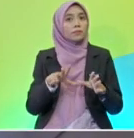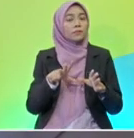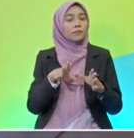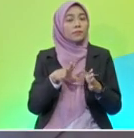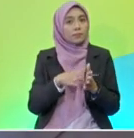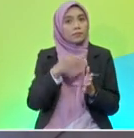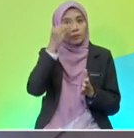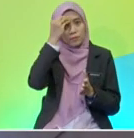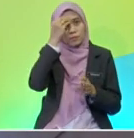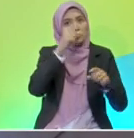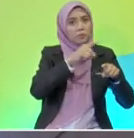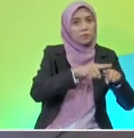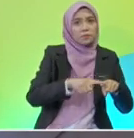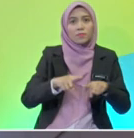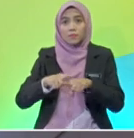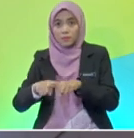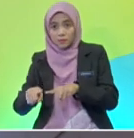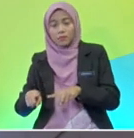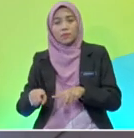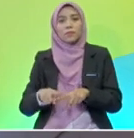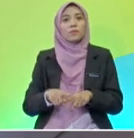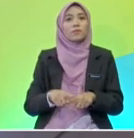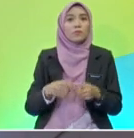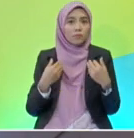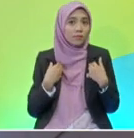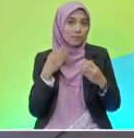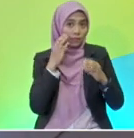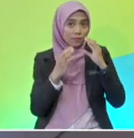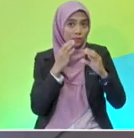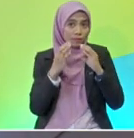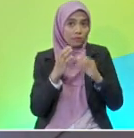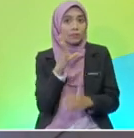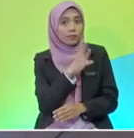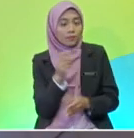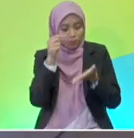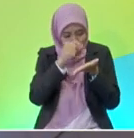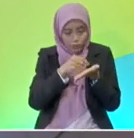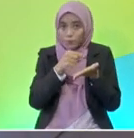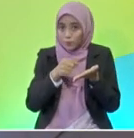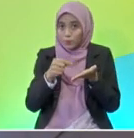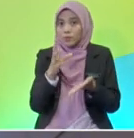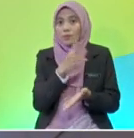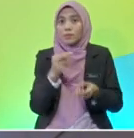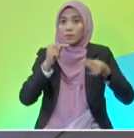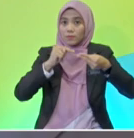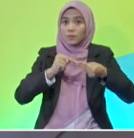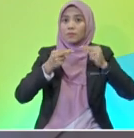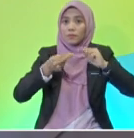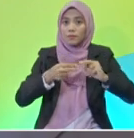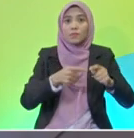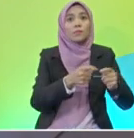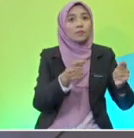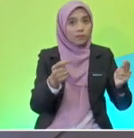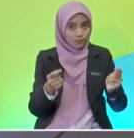berbagai kemahiran ada menyebut pemeluhan menulis perpuluhan kemudian nilai tempat dalam perpuluhan